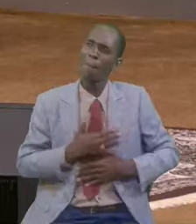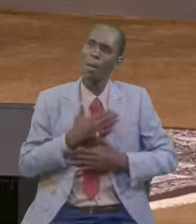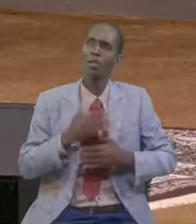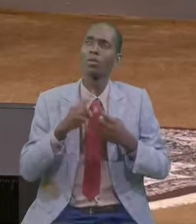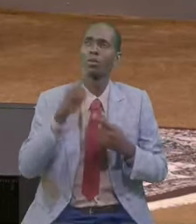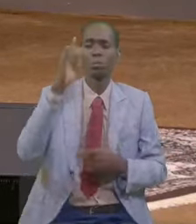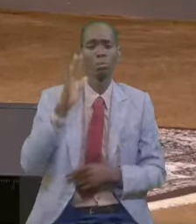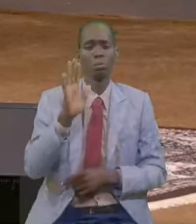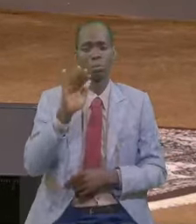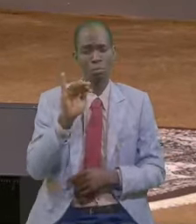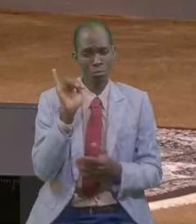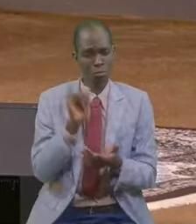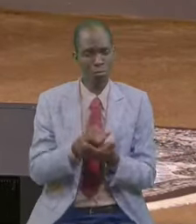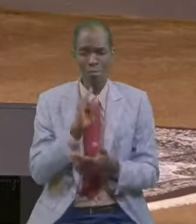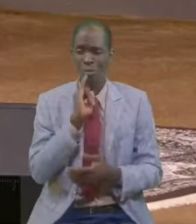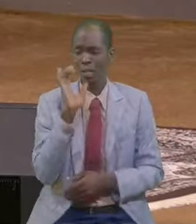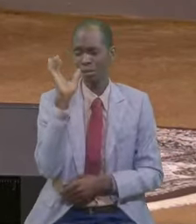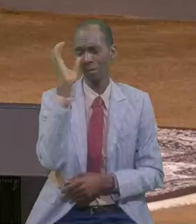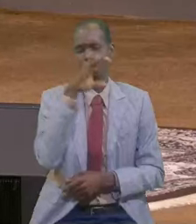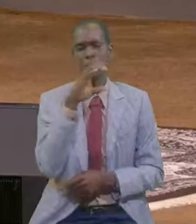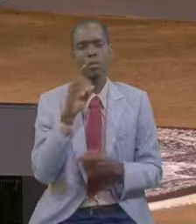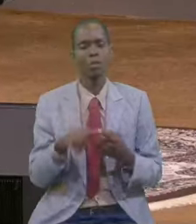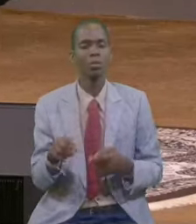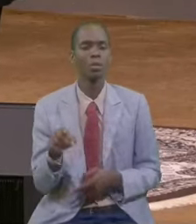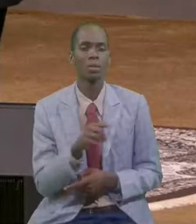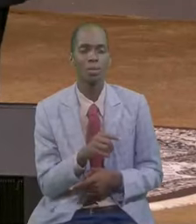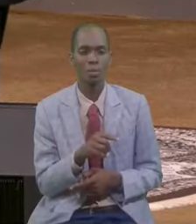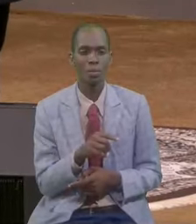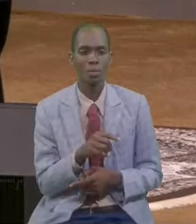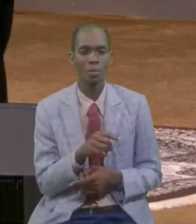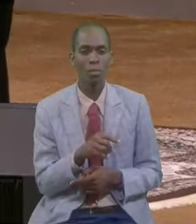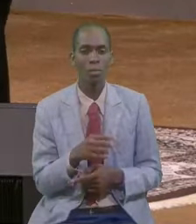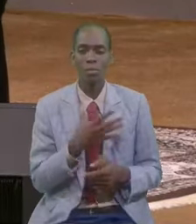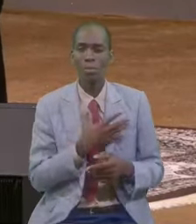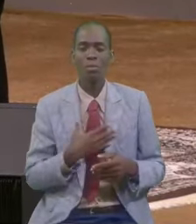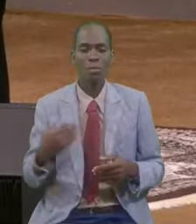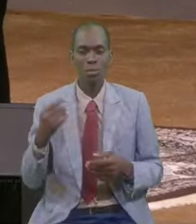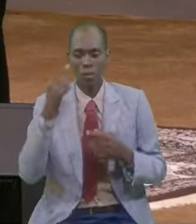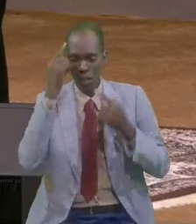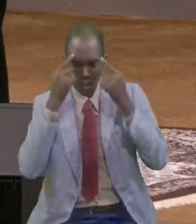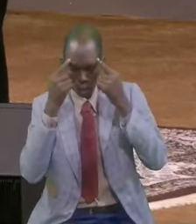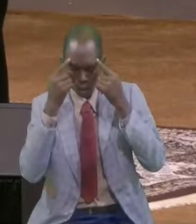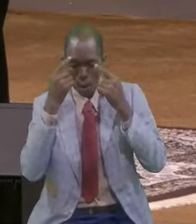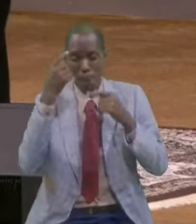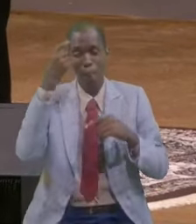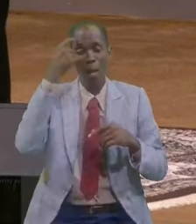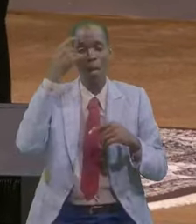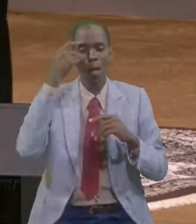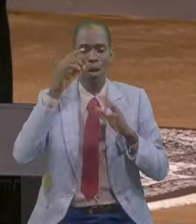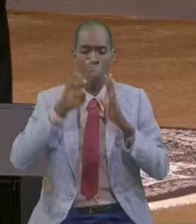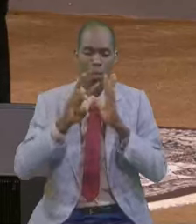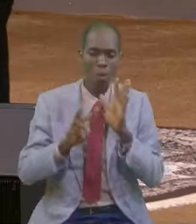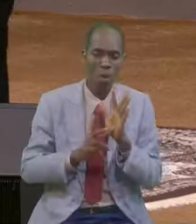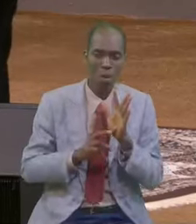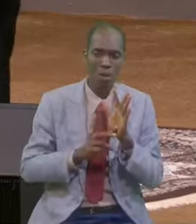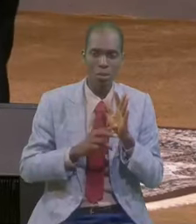Dieu, pour eux, c'est chose étrangère. Alors que nos pensées, que notre volonté, que notre